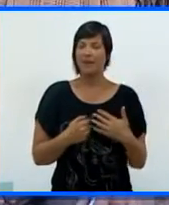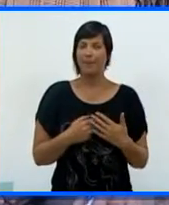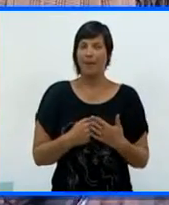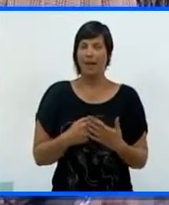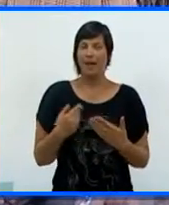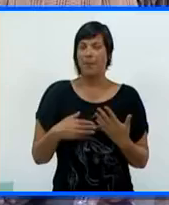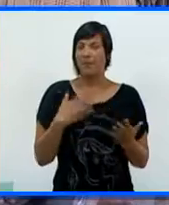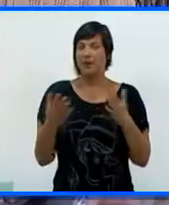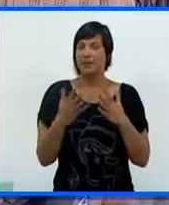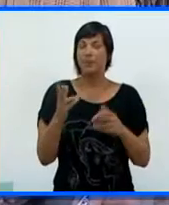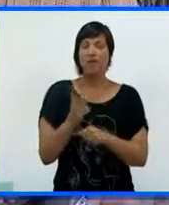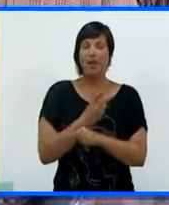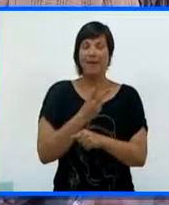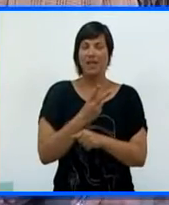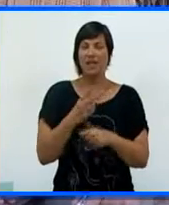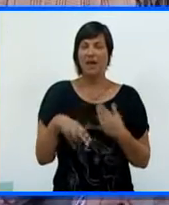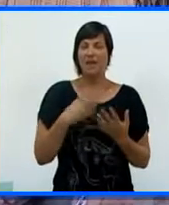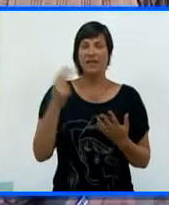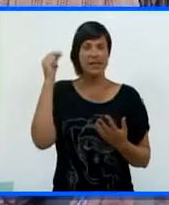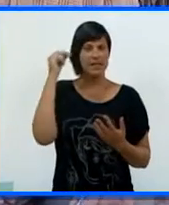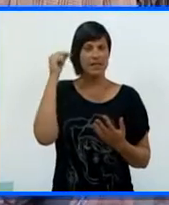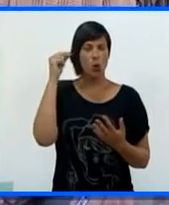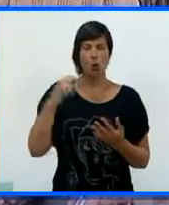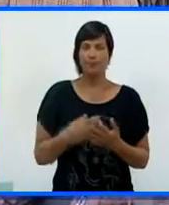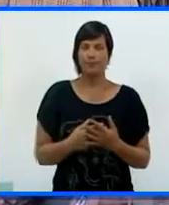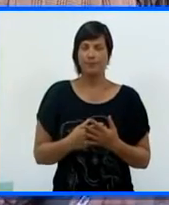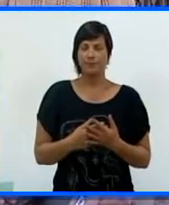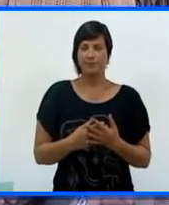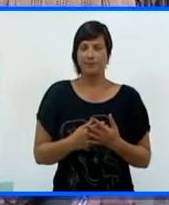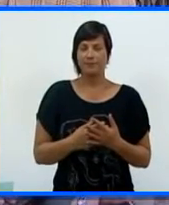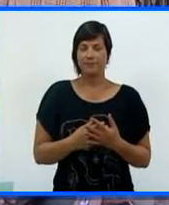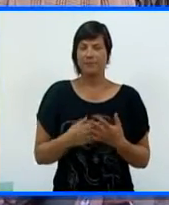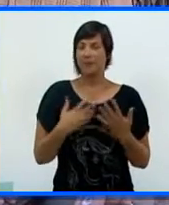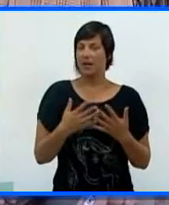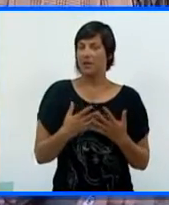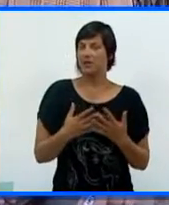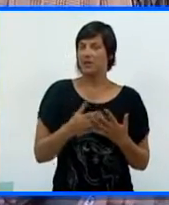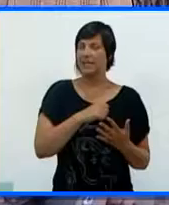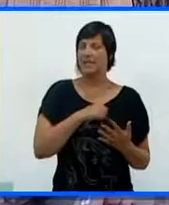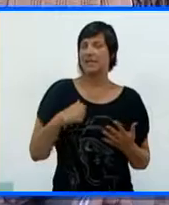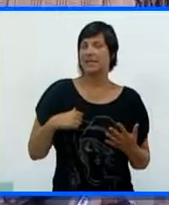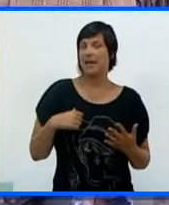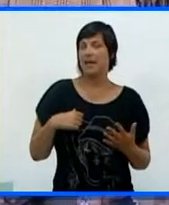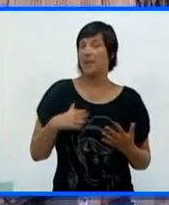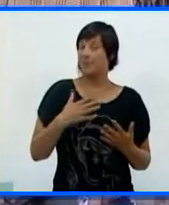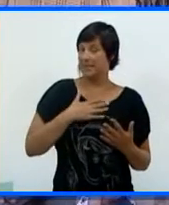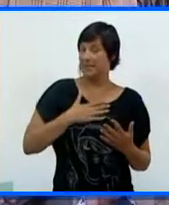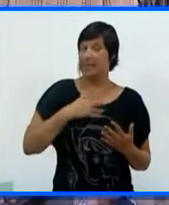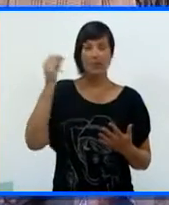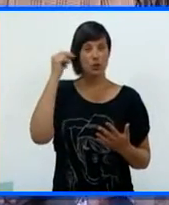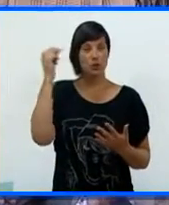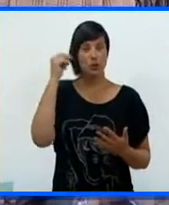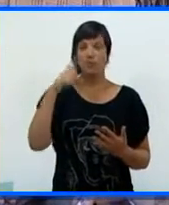se počelo privikavati na sluh. Tako da sam sebe čujem,